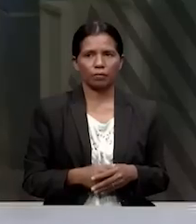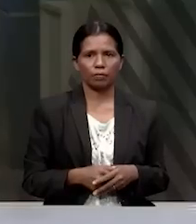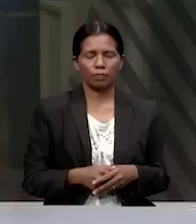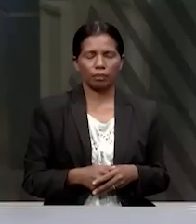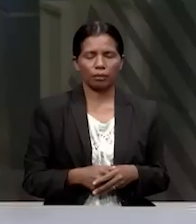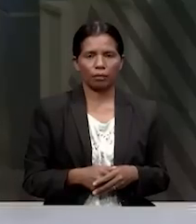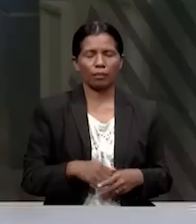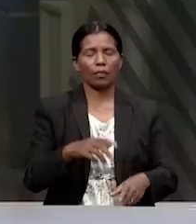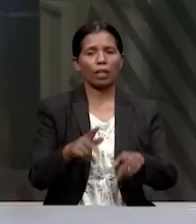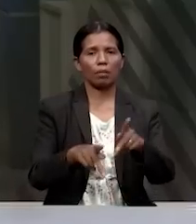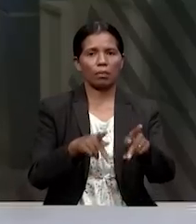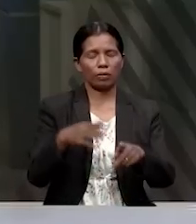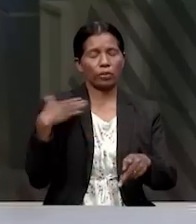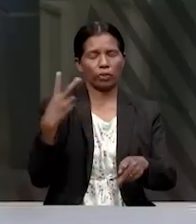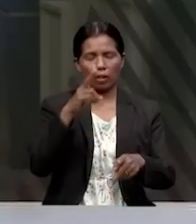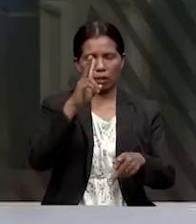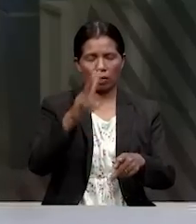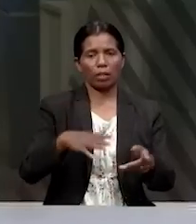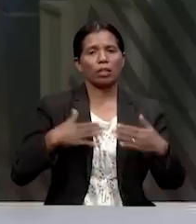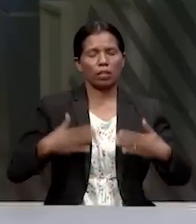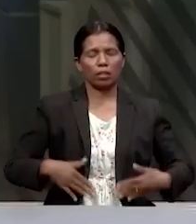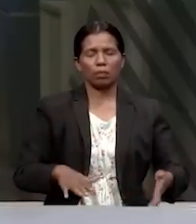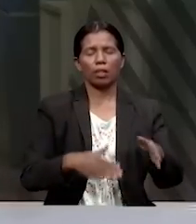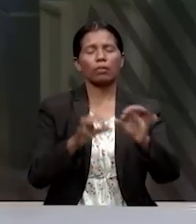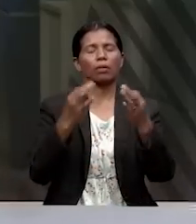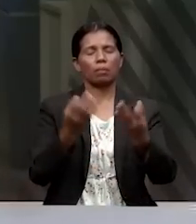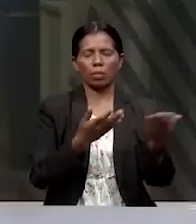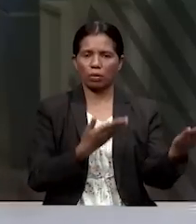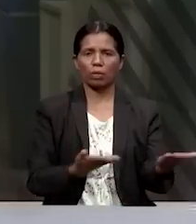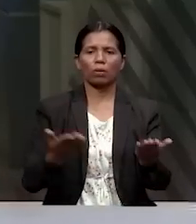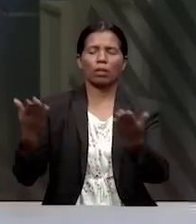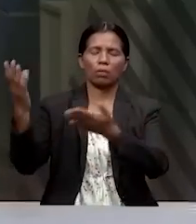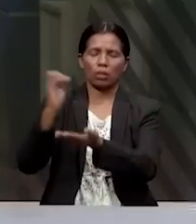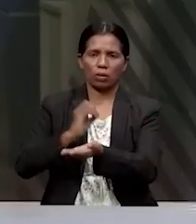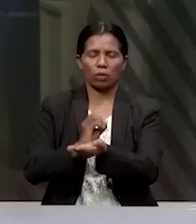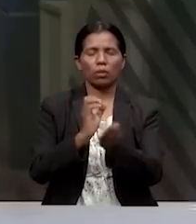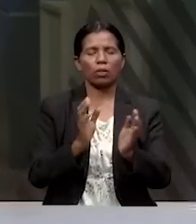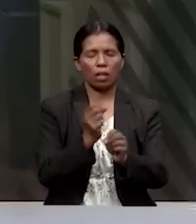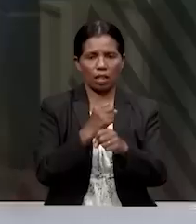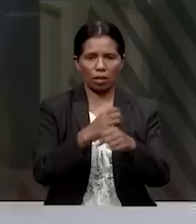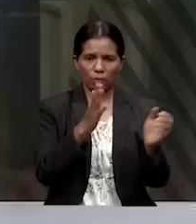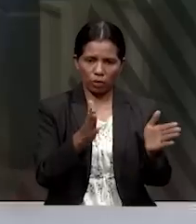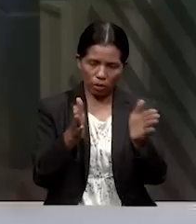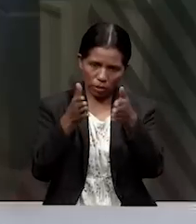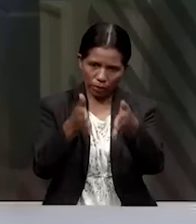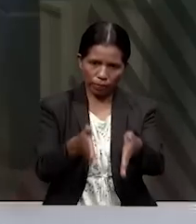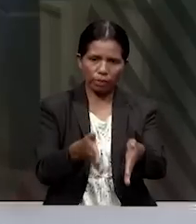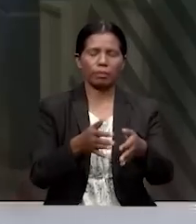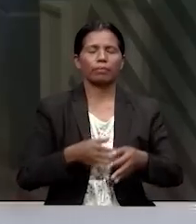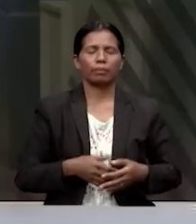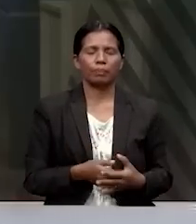Peregrino en rua ni matesi, família Cira Loriona Basira ni Morishvatin, ho di halo processo o fúnebre.